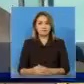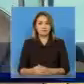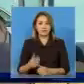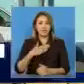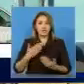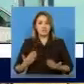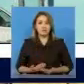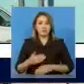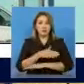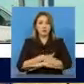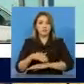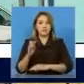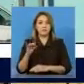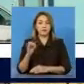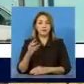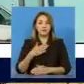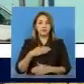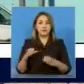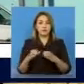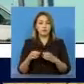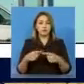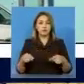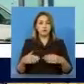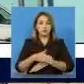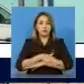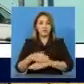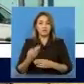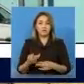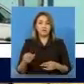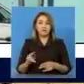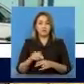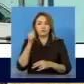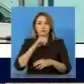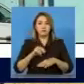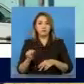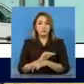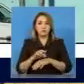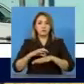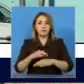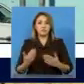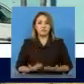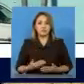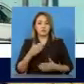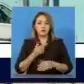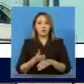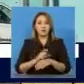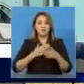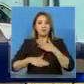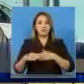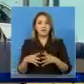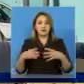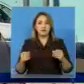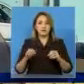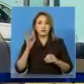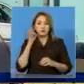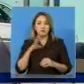Я живу по улице Иманова. На нашем участке и других улицах в этом году ведутся работы. Жители очень рады. Раньше весной и осенью было